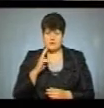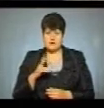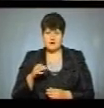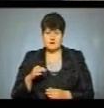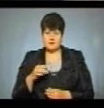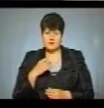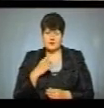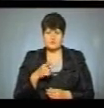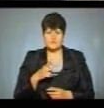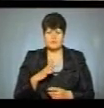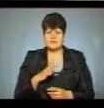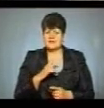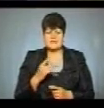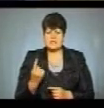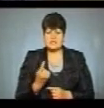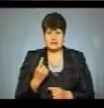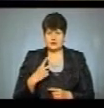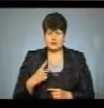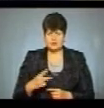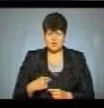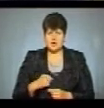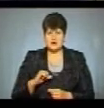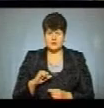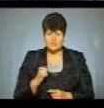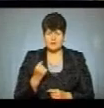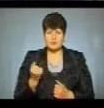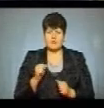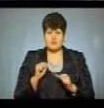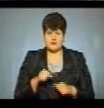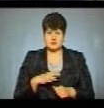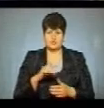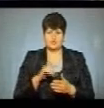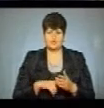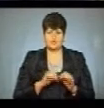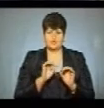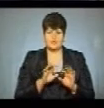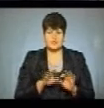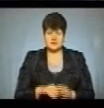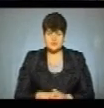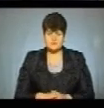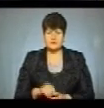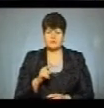каже, Катя була йому не тільки єдиною донькою, але й другом, якому можна було довіритись. Вона була